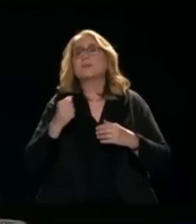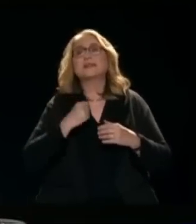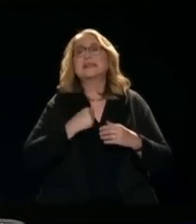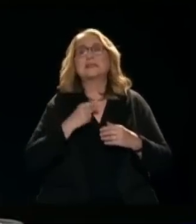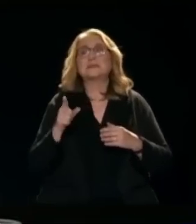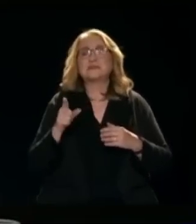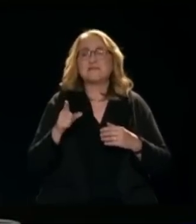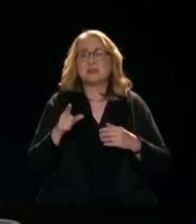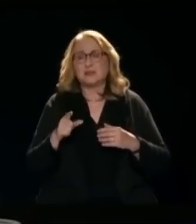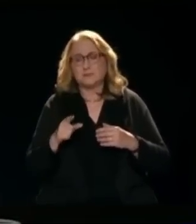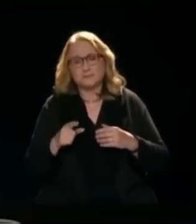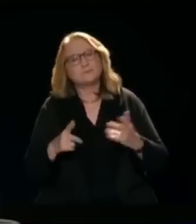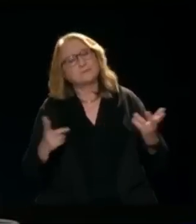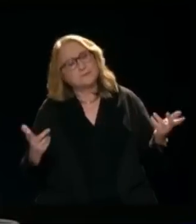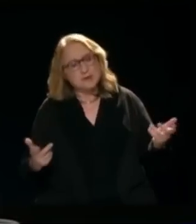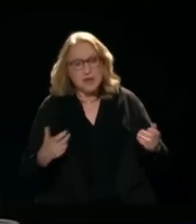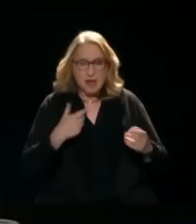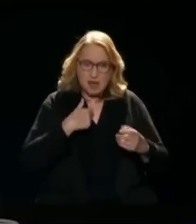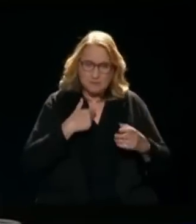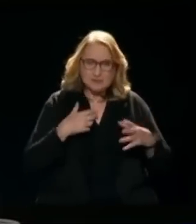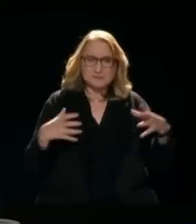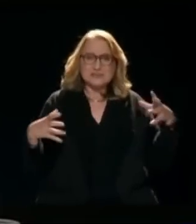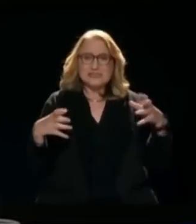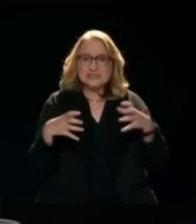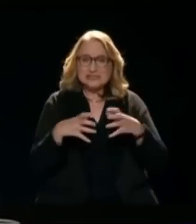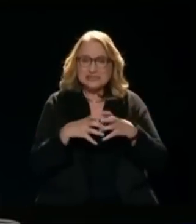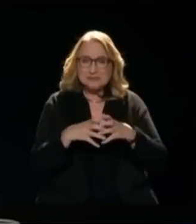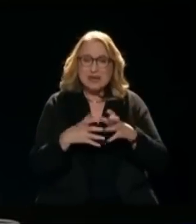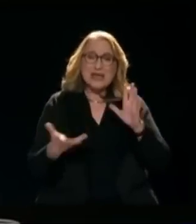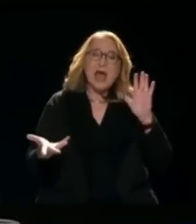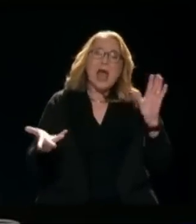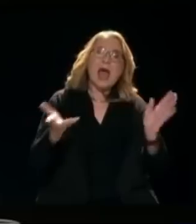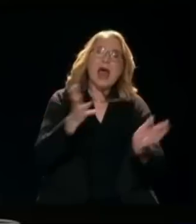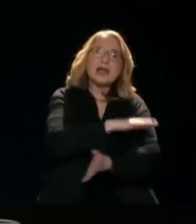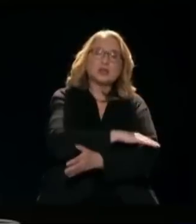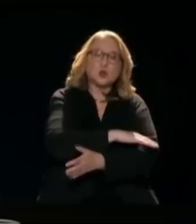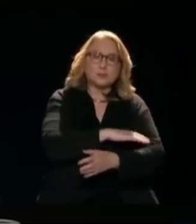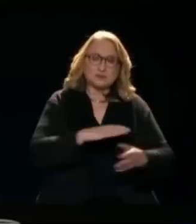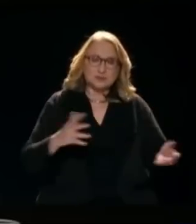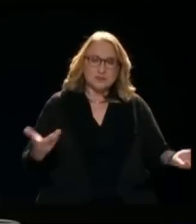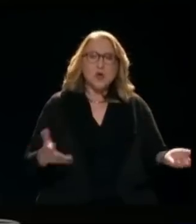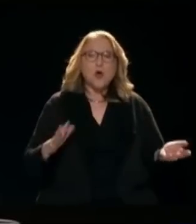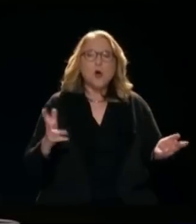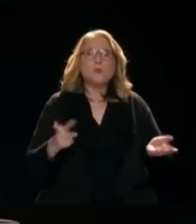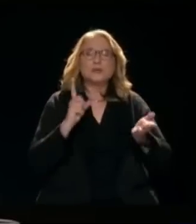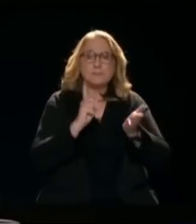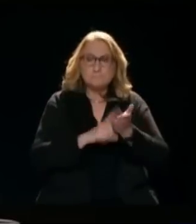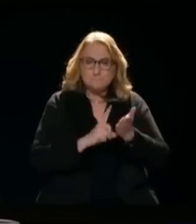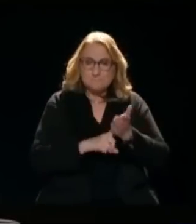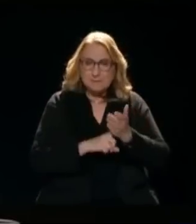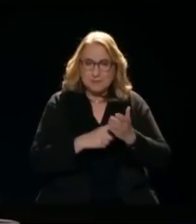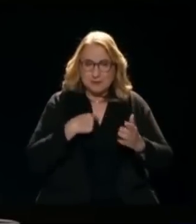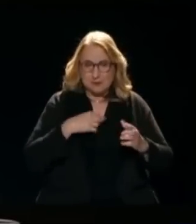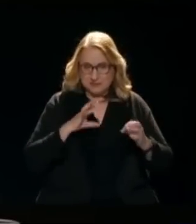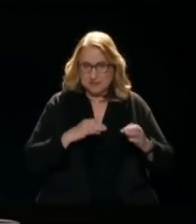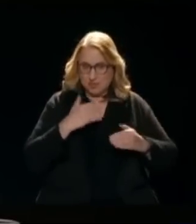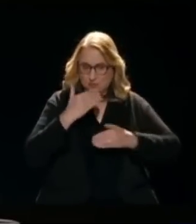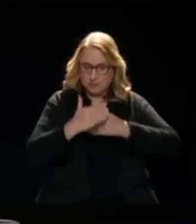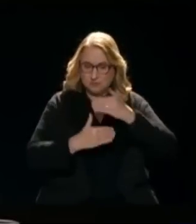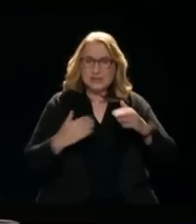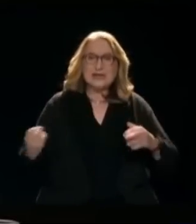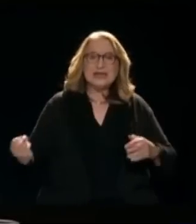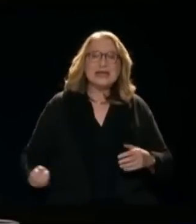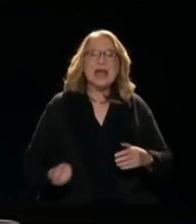λέμε ότι πρέπει να αρχίσουμε μια άλλη πορεία, διατηρώντας καταρχάς